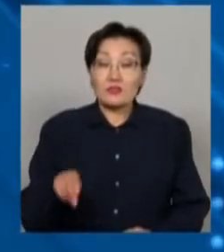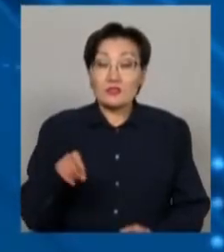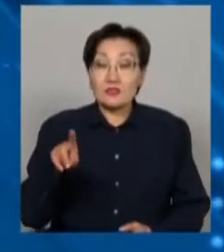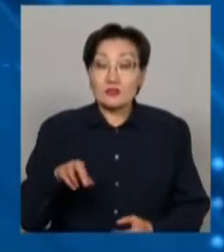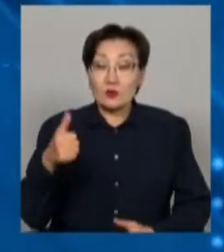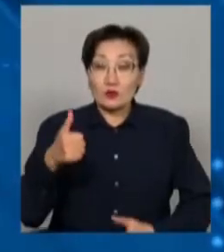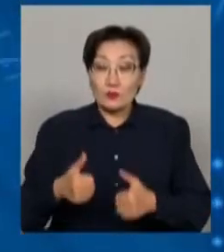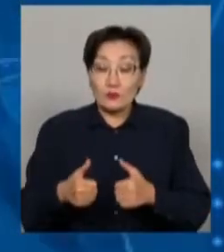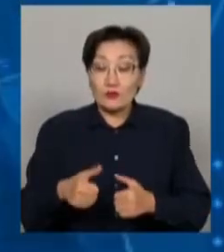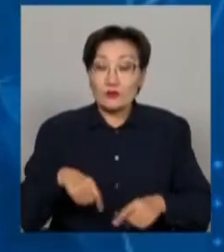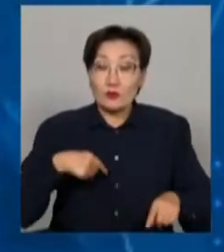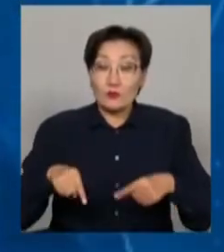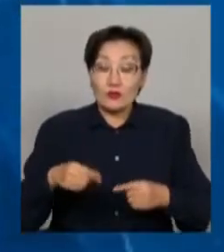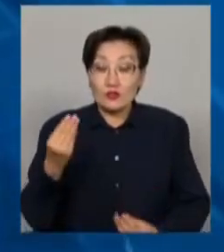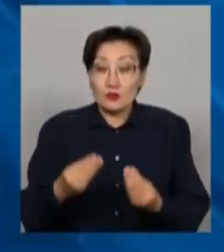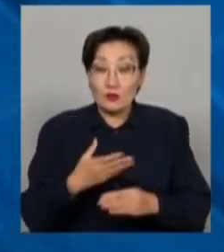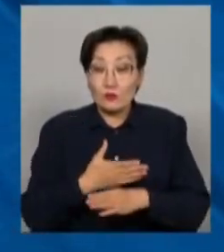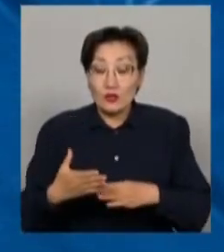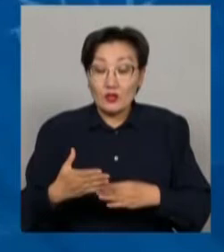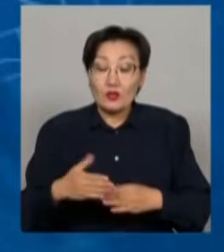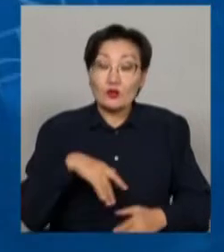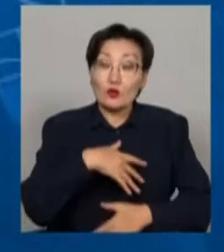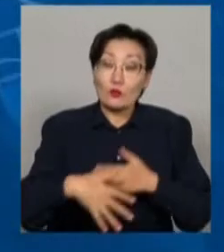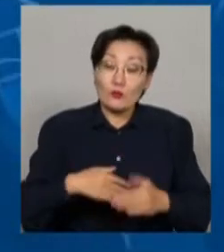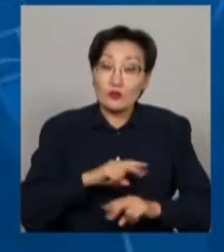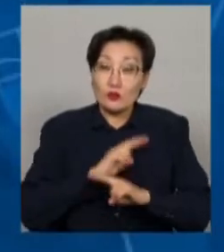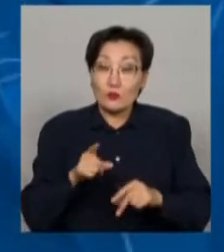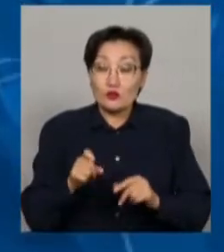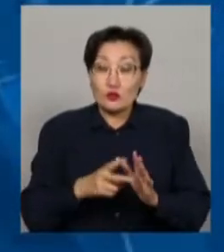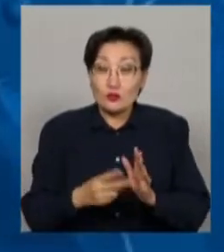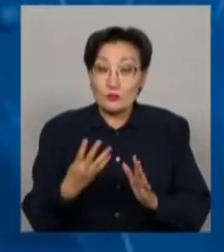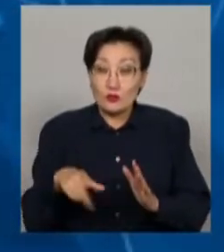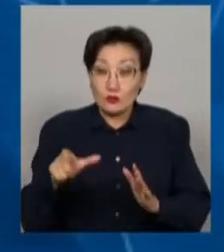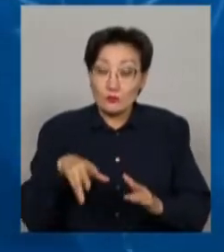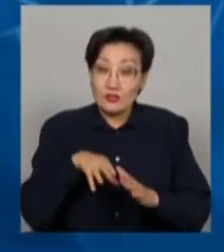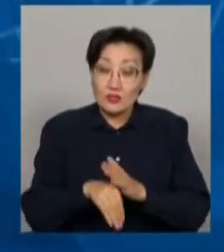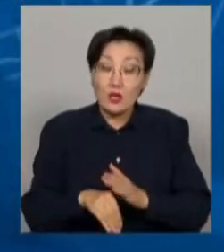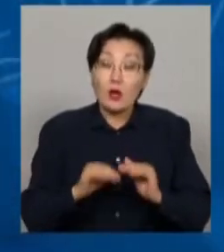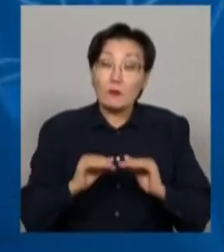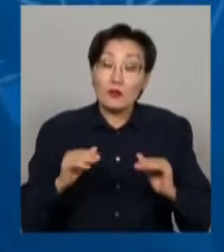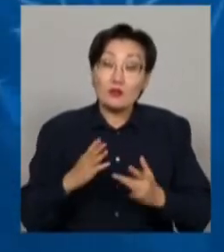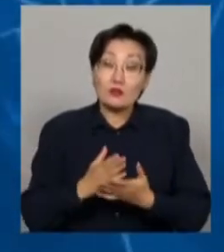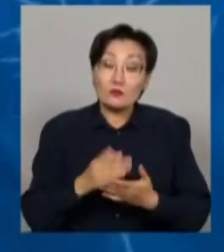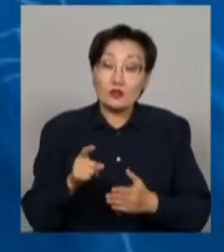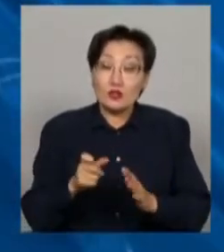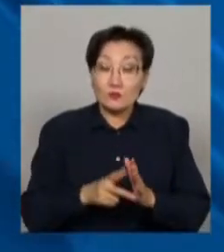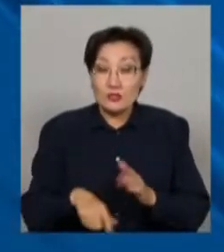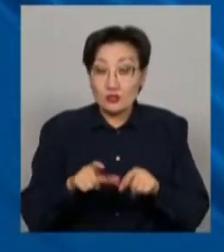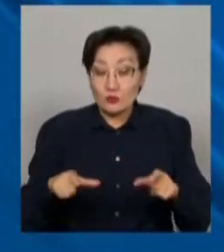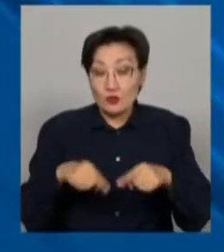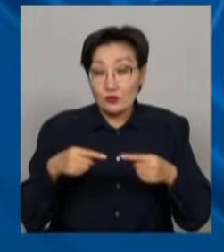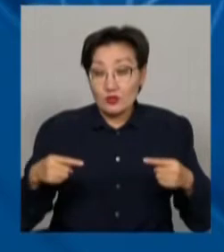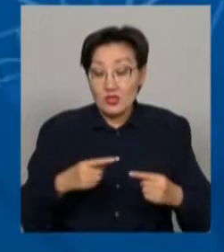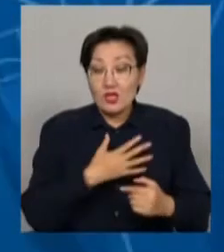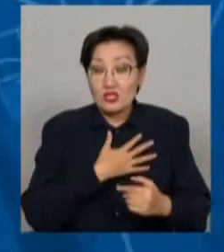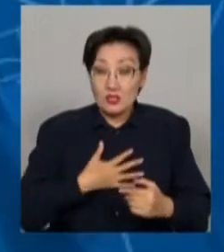футбол ойынынан кейінгі дүрбелеңде қаза тапқандар саны 174-ке жетті. Олардың арасында балалар да бар. 180 адам түрлі